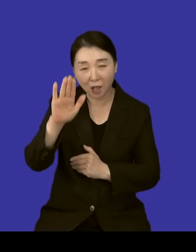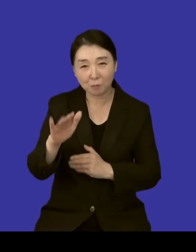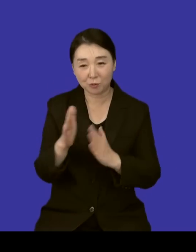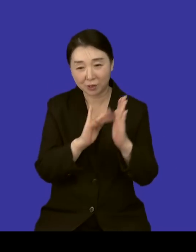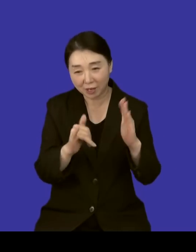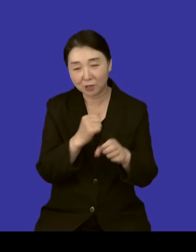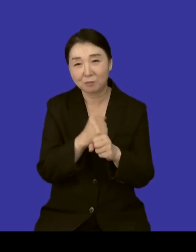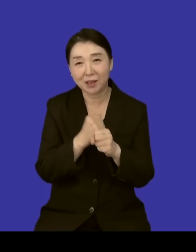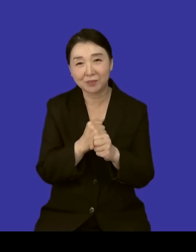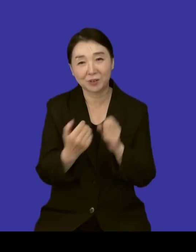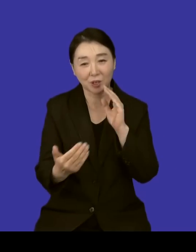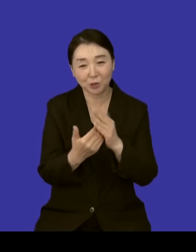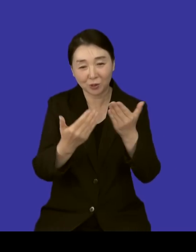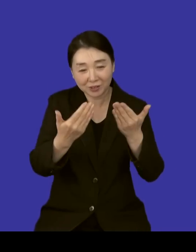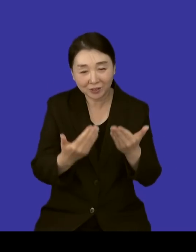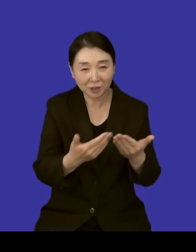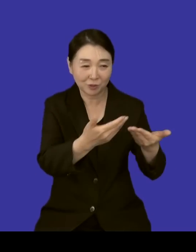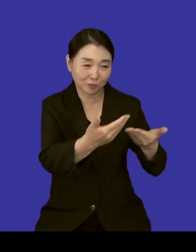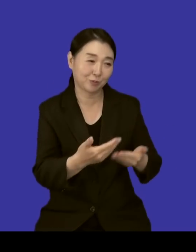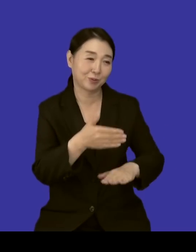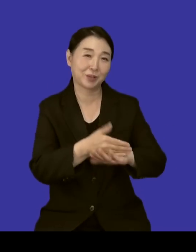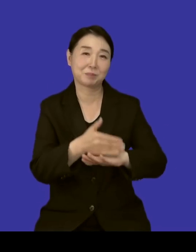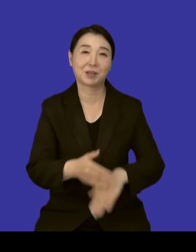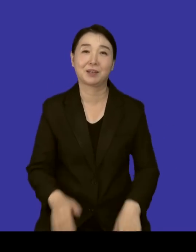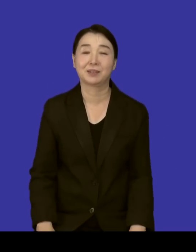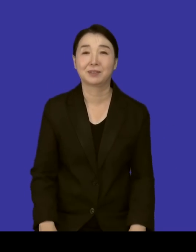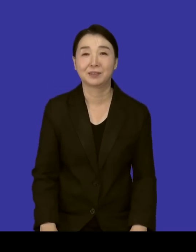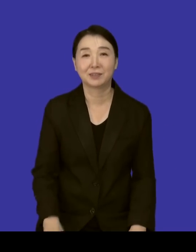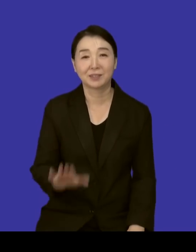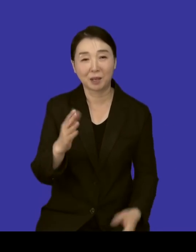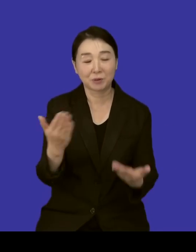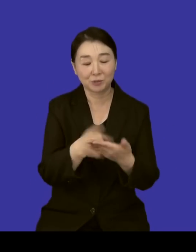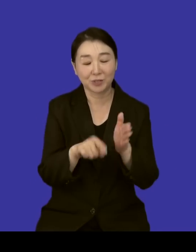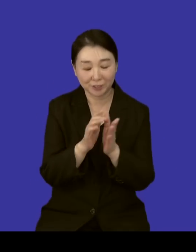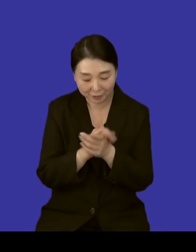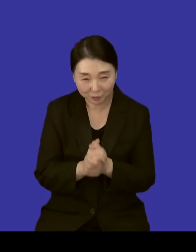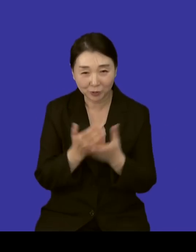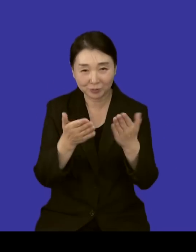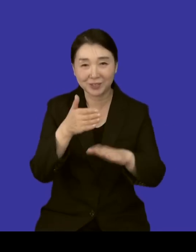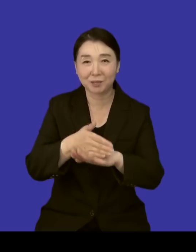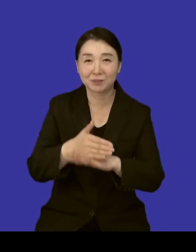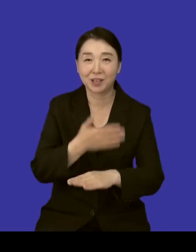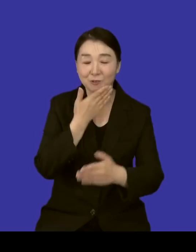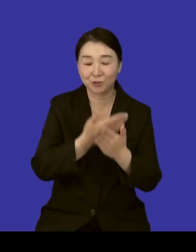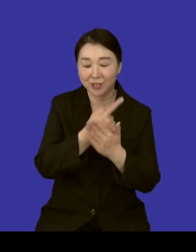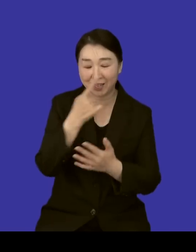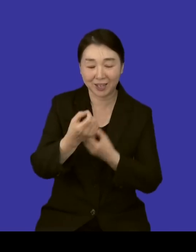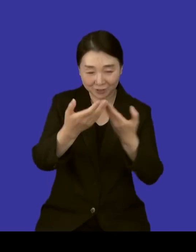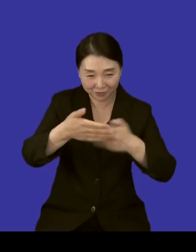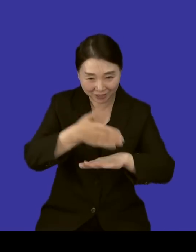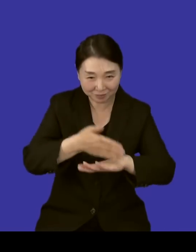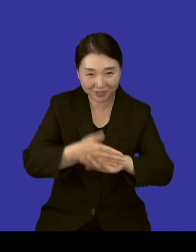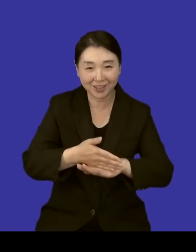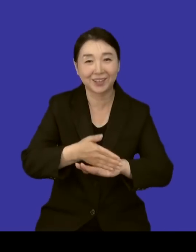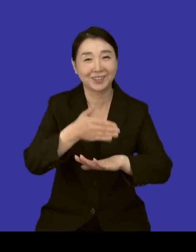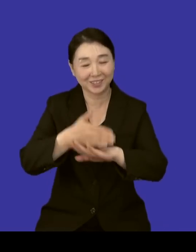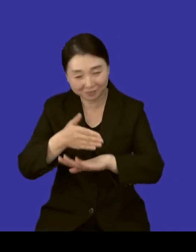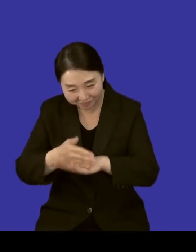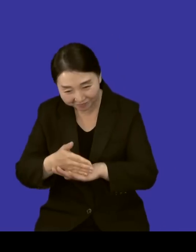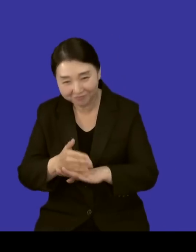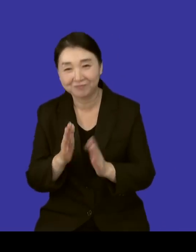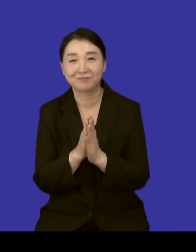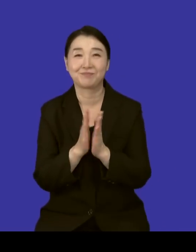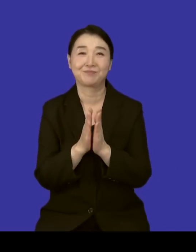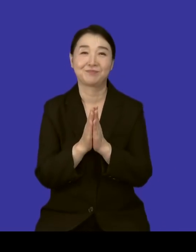되는지를 말씀해주신 목사님께 너무나 감사드리고요. 네. 앞으로도 사역 위해서 저희들 열심히 네. 기도하겠습니다. 감사합니다. 오늘 귀한 간증 나누셔서 고맙습니다. 감사합니다.